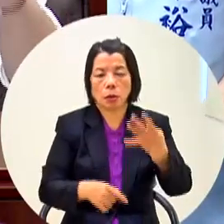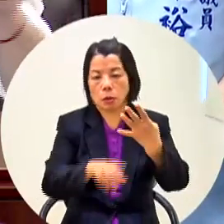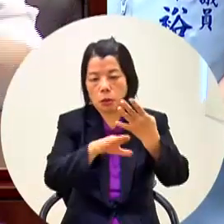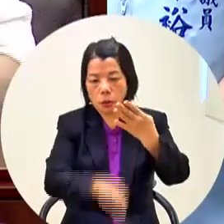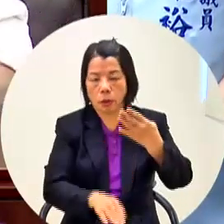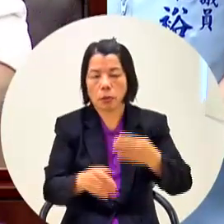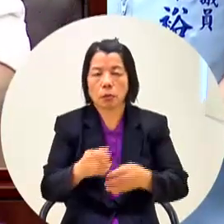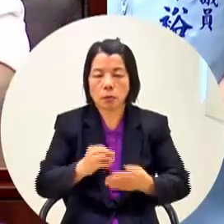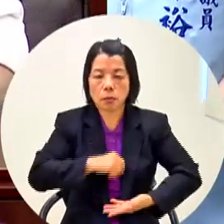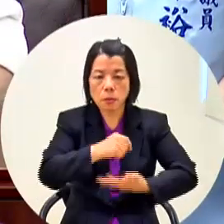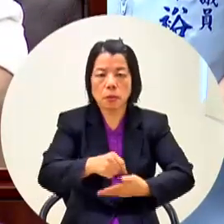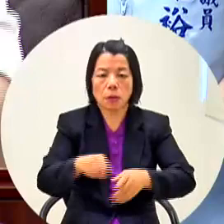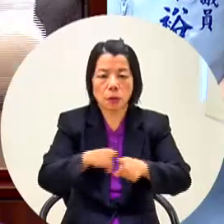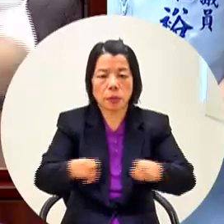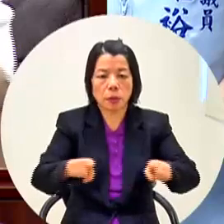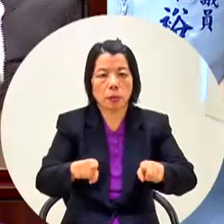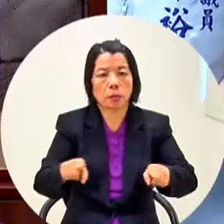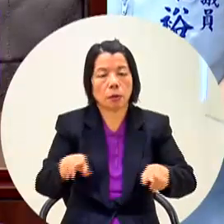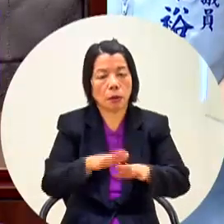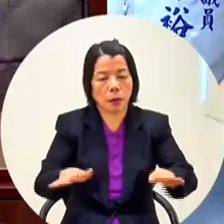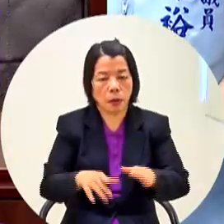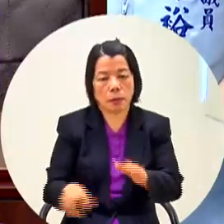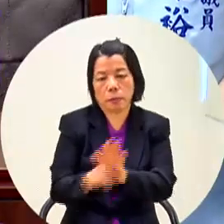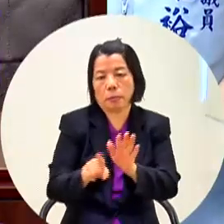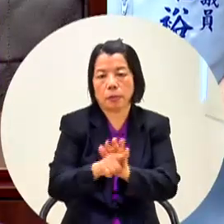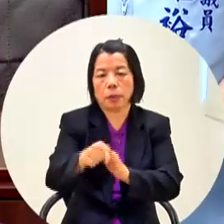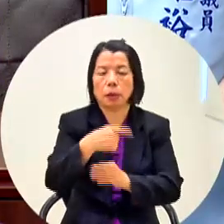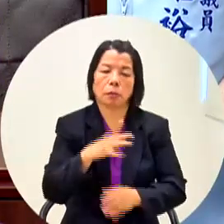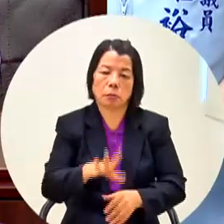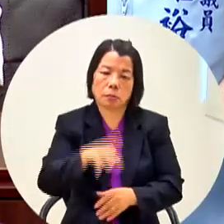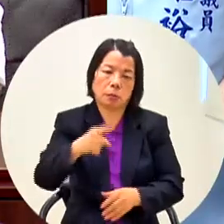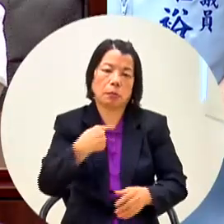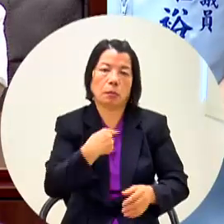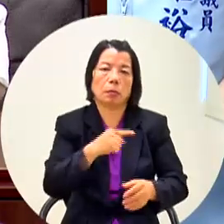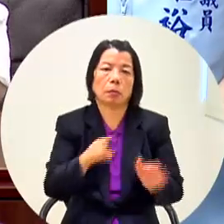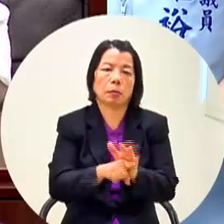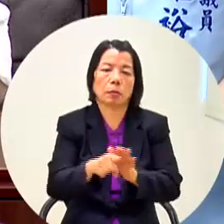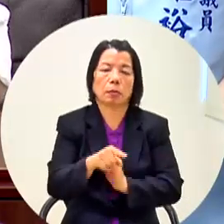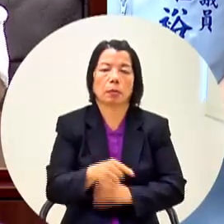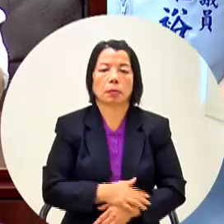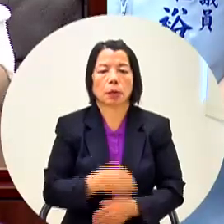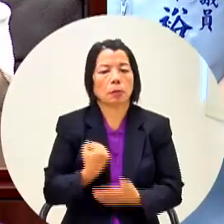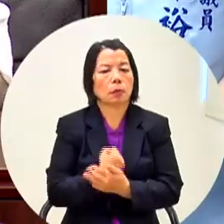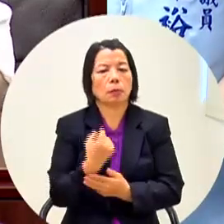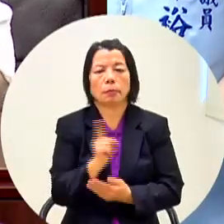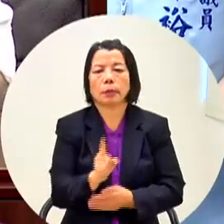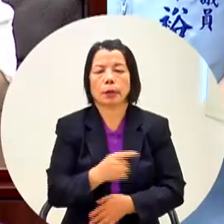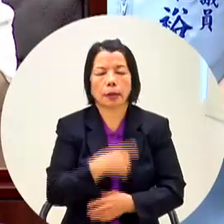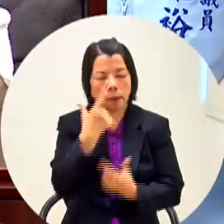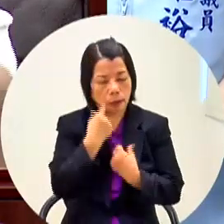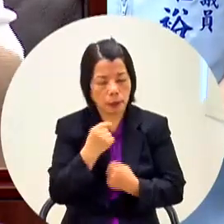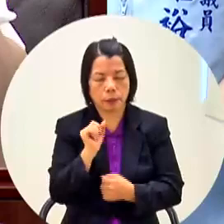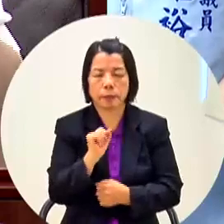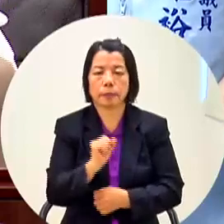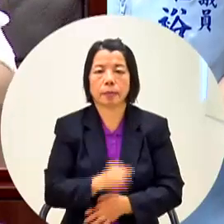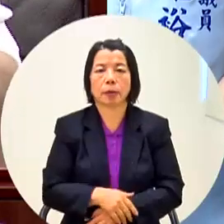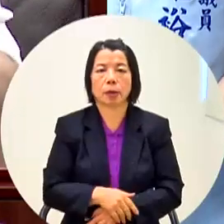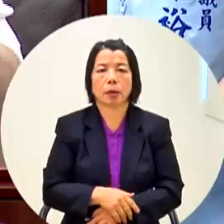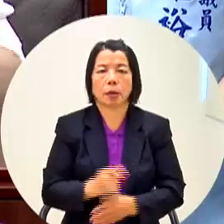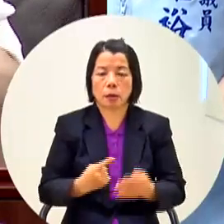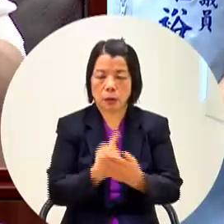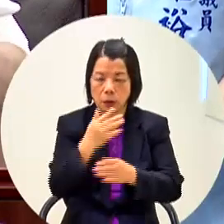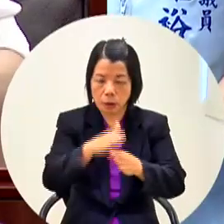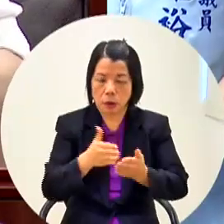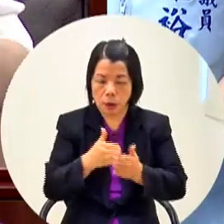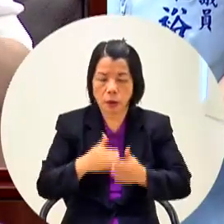提出平安演习，我们也是第一个提的。很悲哀，很难过，只要是高